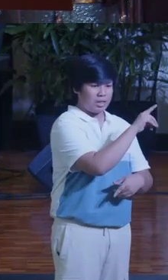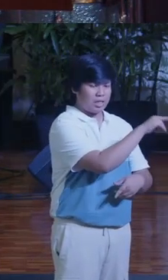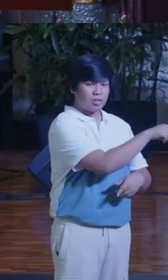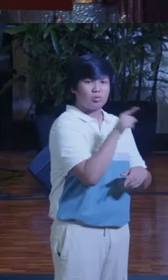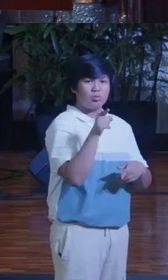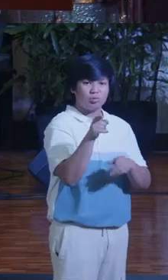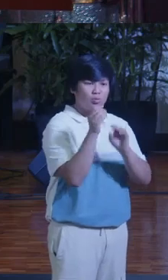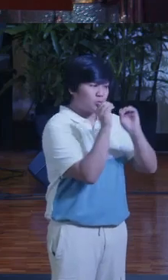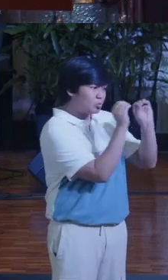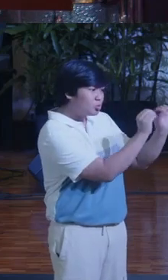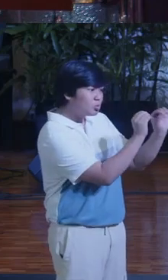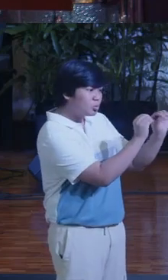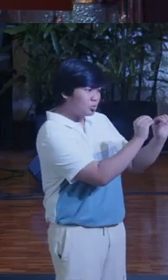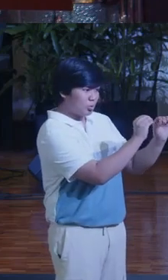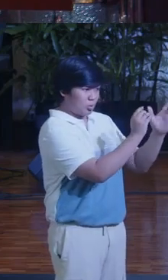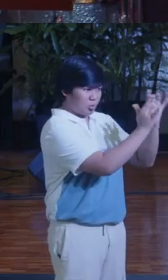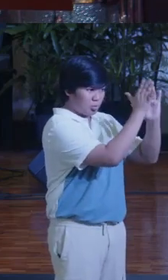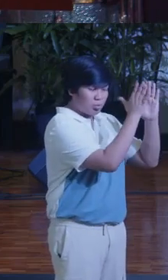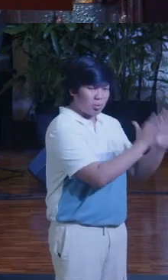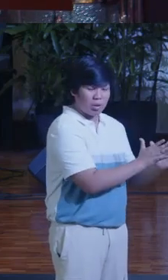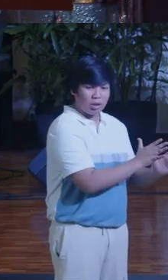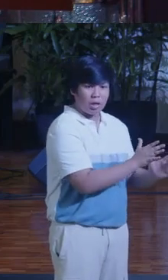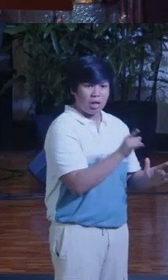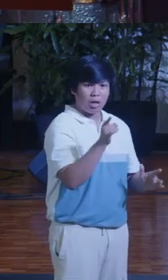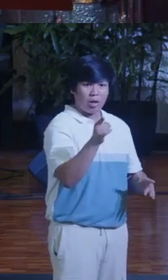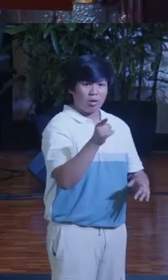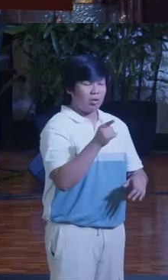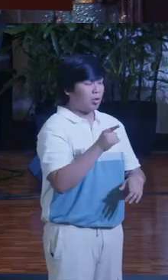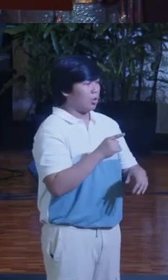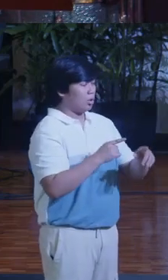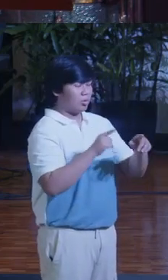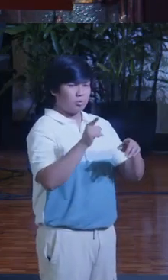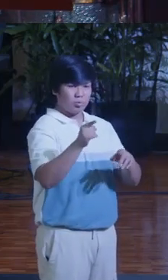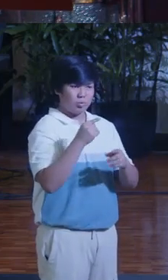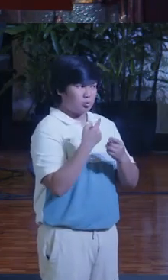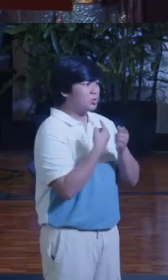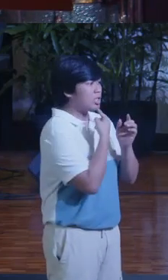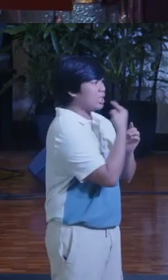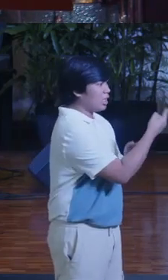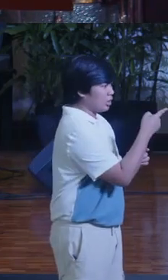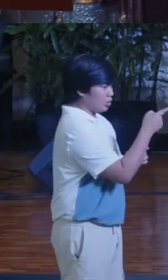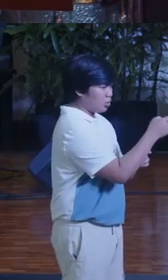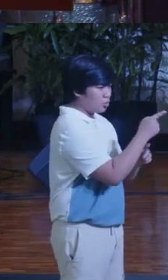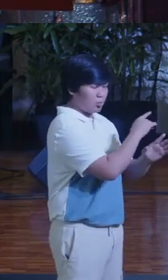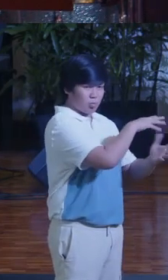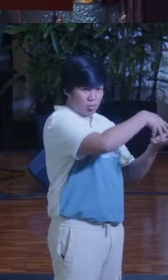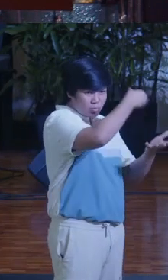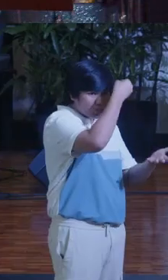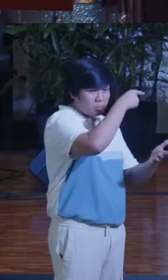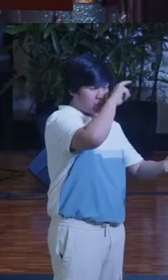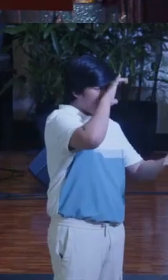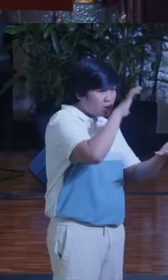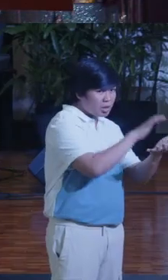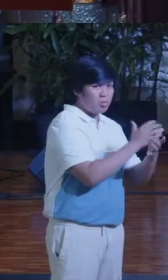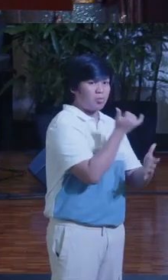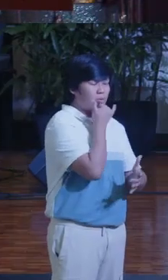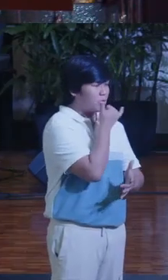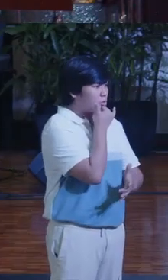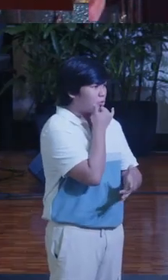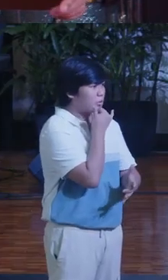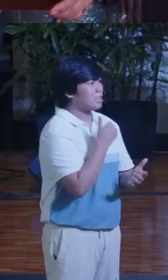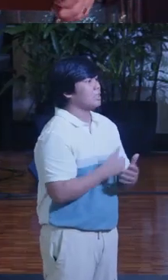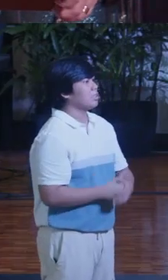Galatia na balikan ang sinasabi ng Torah. Ano po yung Torah? Yung Torah po ay yung